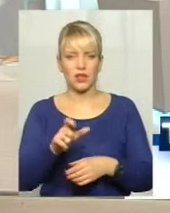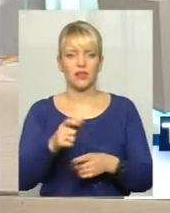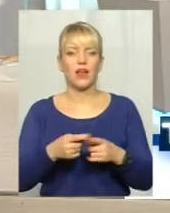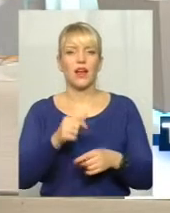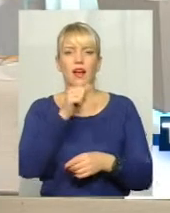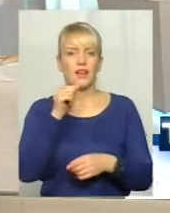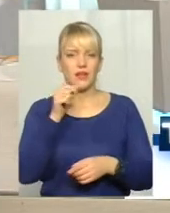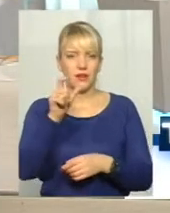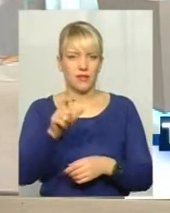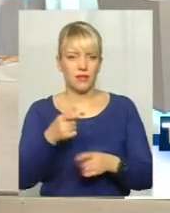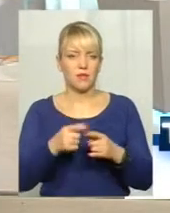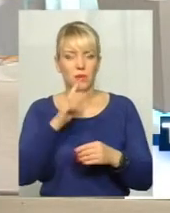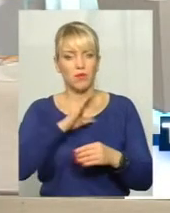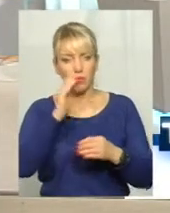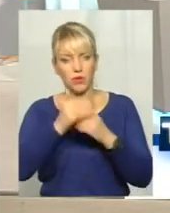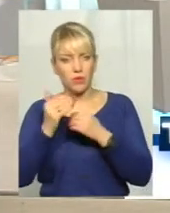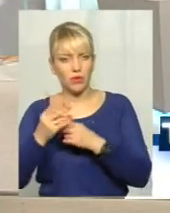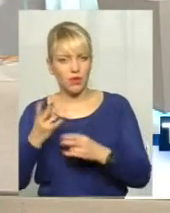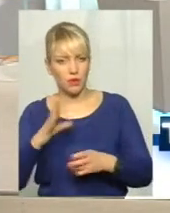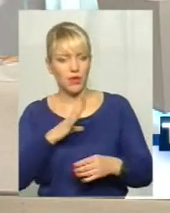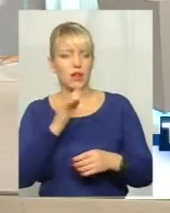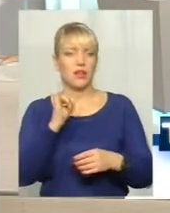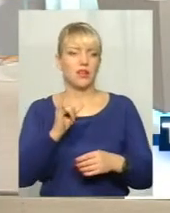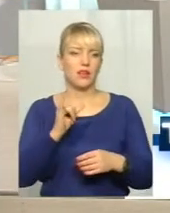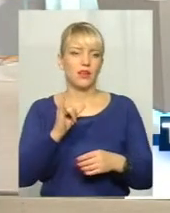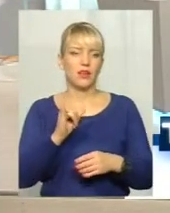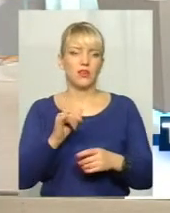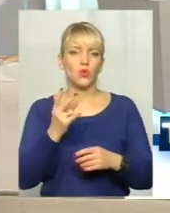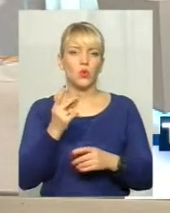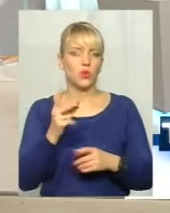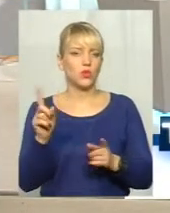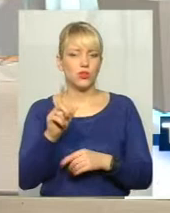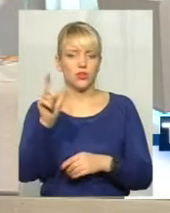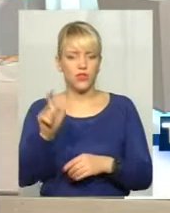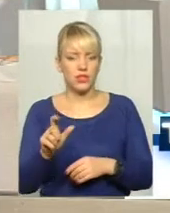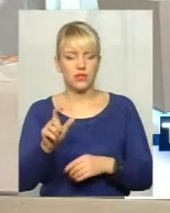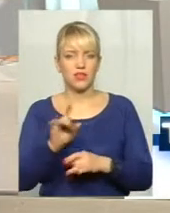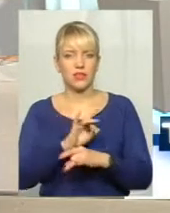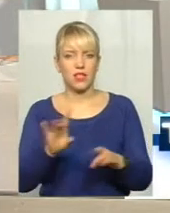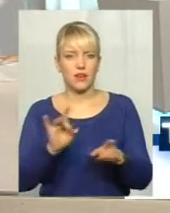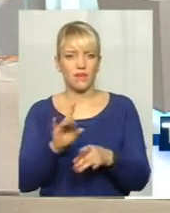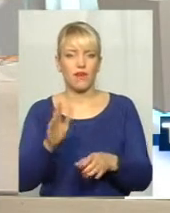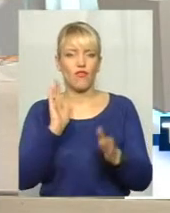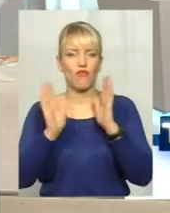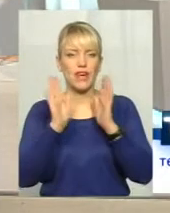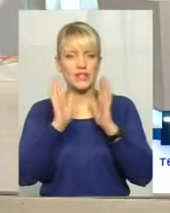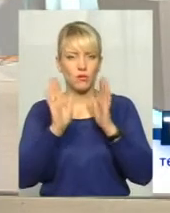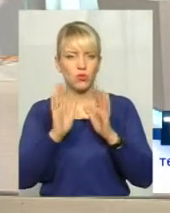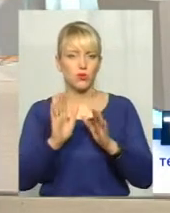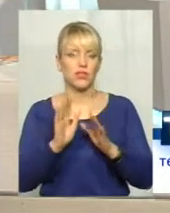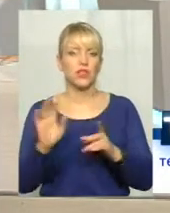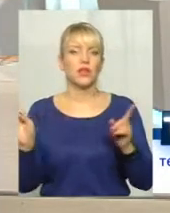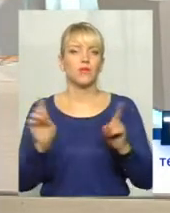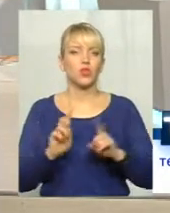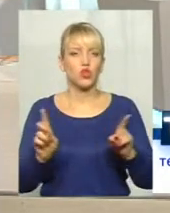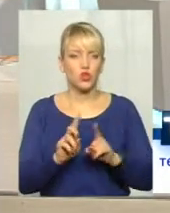Це просто ну багато розуму треба мати. І друге, це те, що він заявляв, якщо не помиляюсь, у Фейсбуці, ну у соціальних мережах,